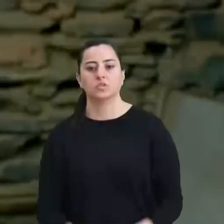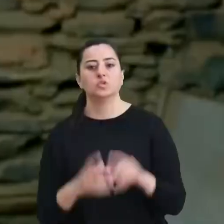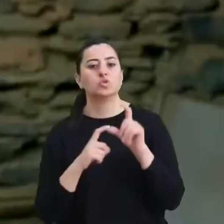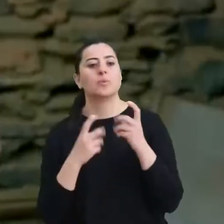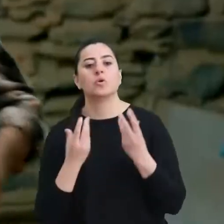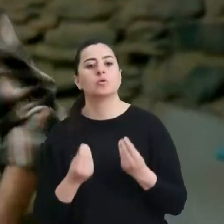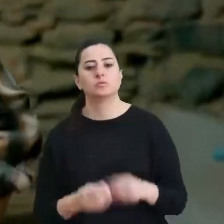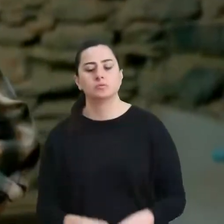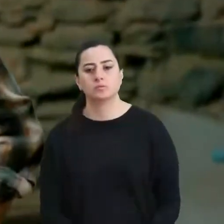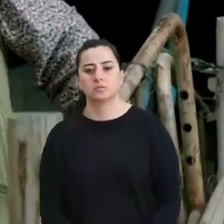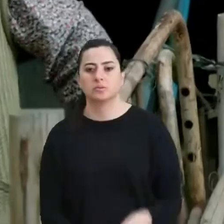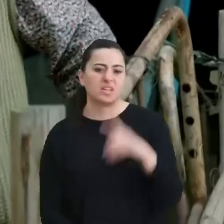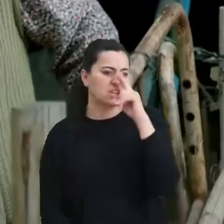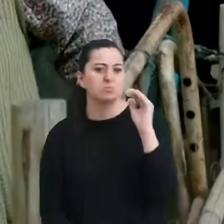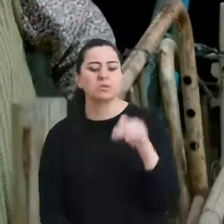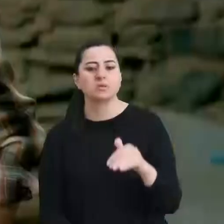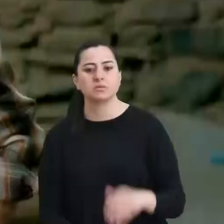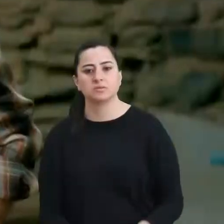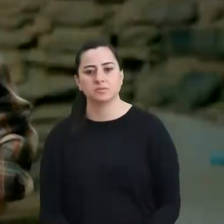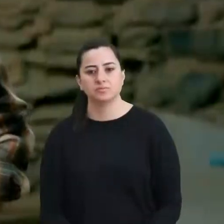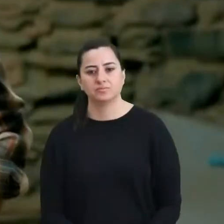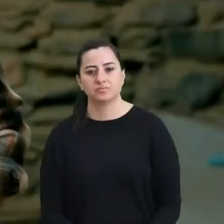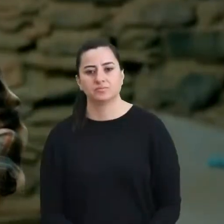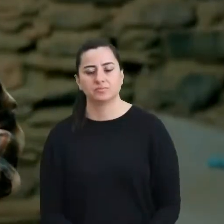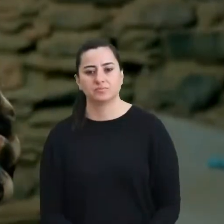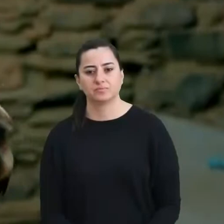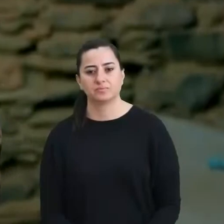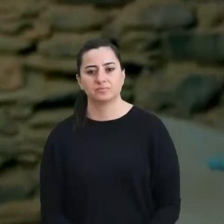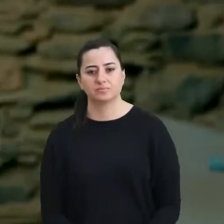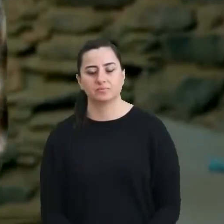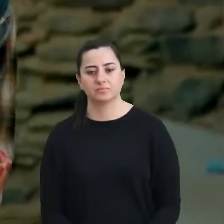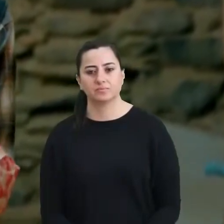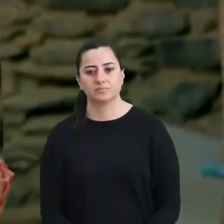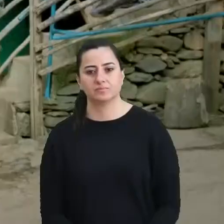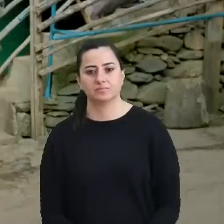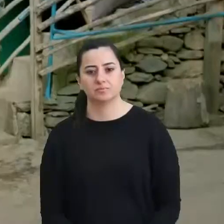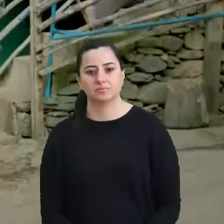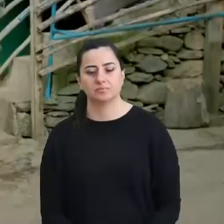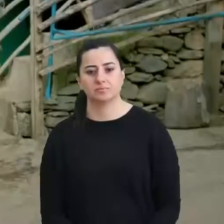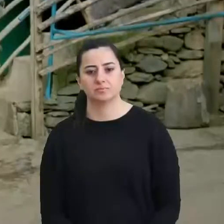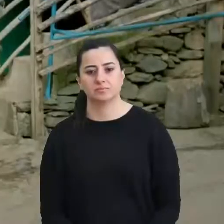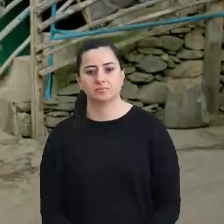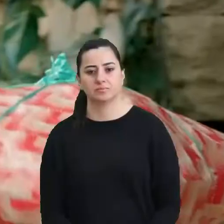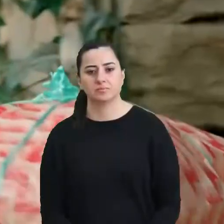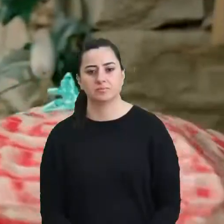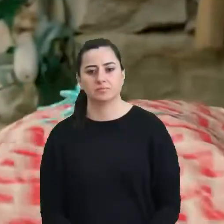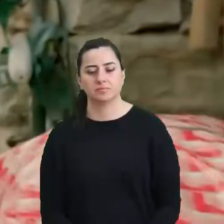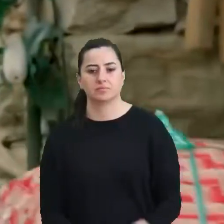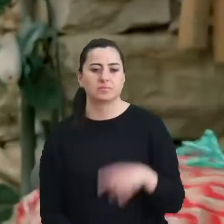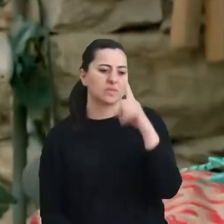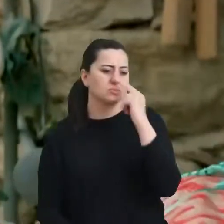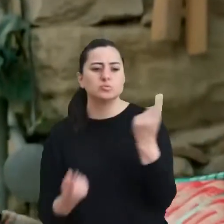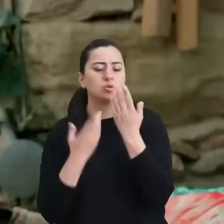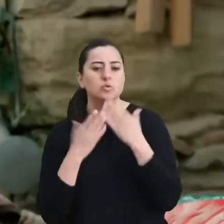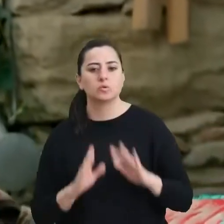Süleyman, kimmiş o gelen? Görecekmiş gibi hızlıca paketi arkasına sakladı. Sonra ne yapıyorum ben der gibi paketi çıkarıp kimsi